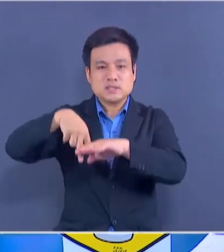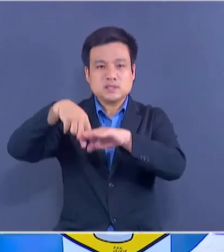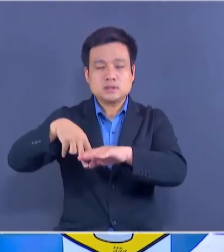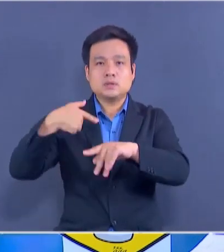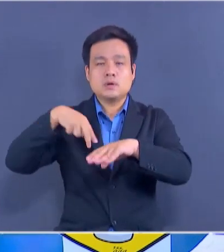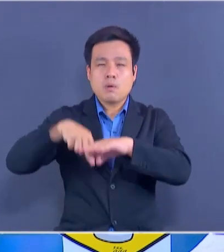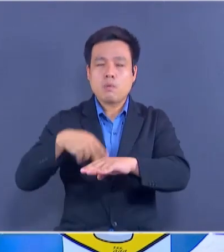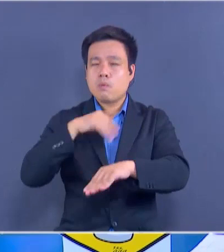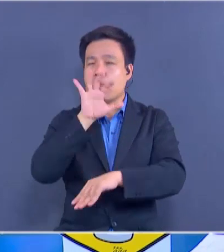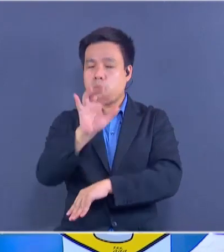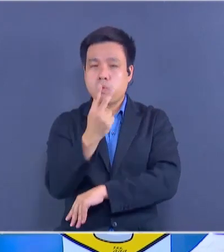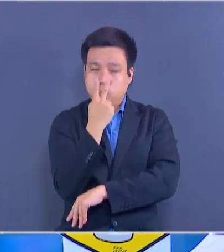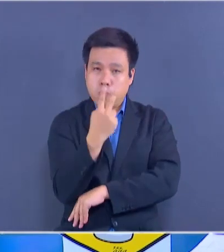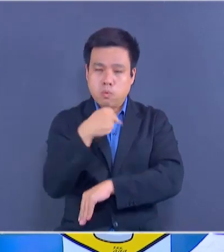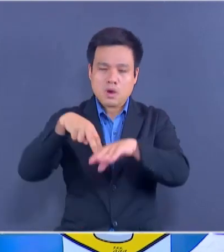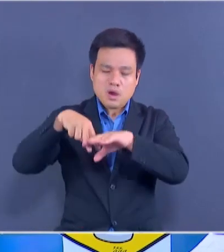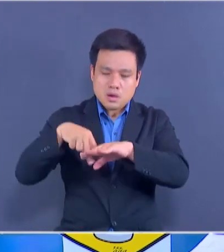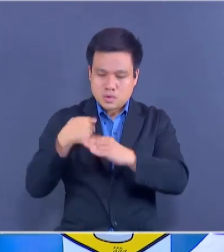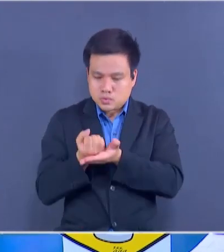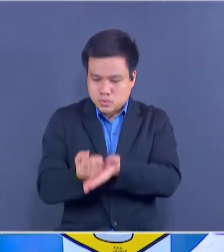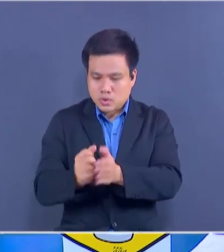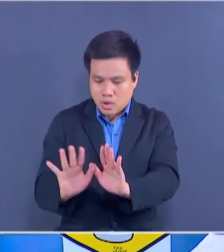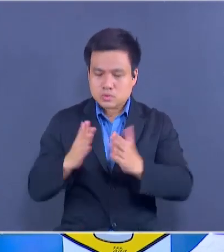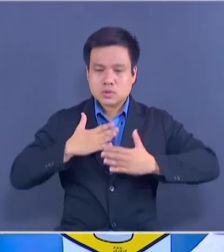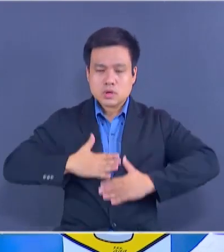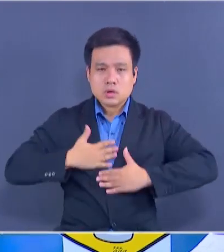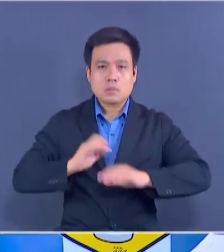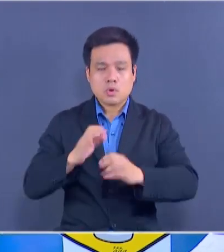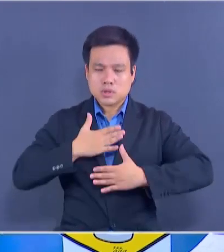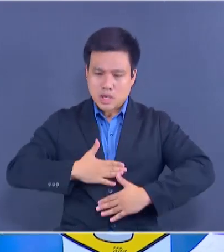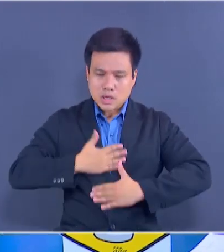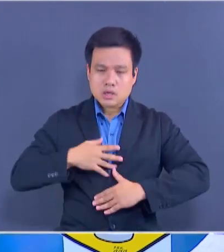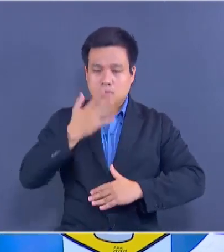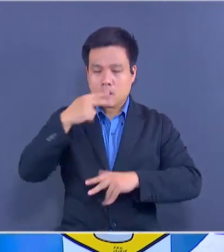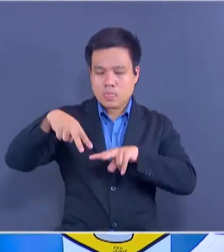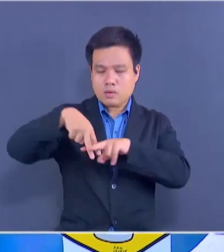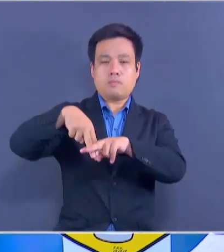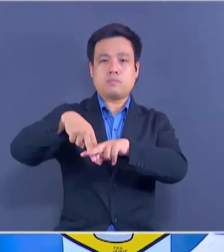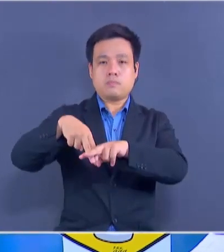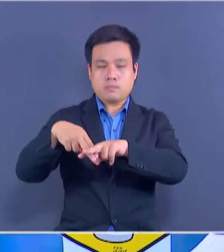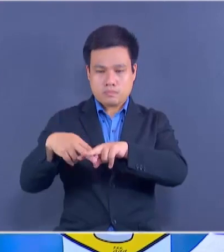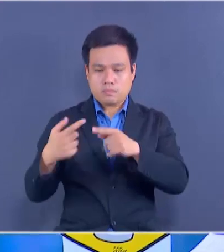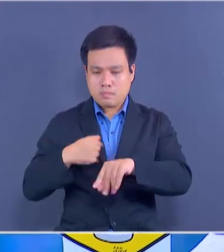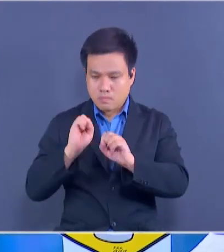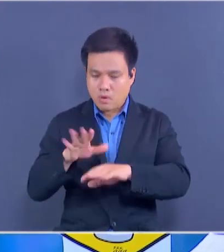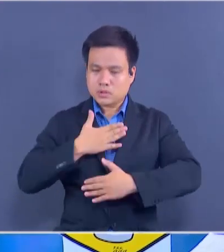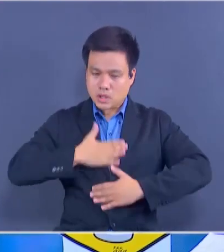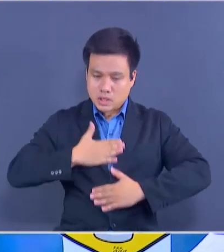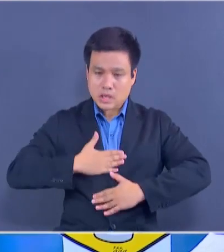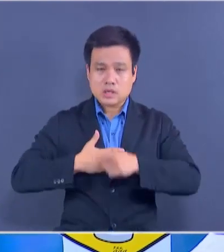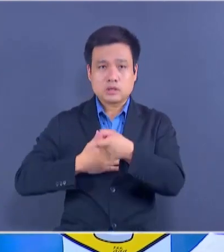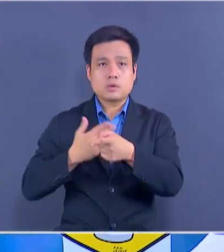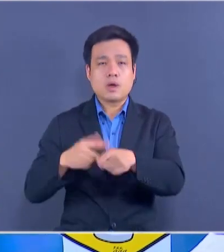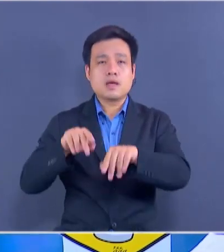ร้องไห้จ้าละหวั่นเลยนะคะแล้วก็พลเมืองดีพยายามจะบอกให้น้องใจเย็นๆใจเย็นๆแต่น้องเป็นคนญี่ปุ่นฟังภาษาไทยไม่รู้เรื่องเพราะฉะนั้นปัญห